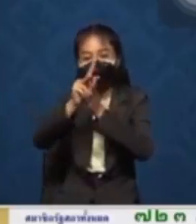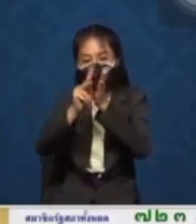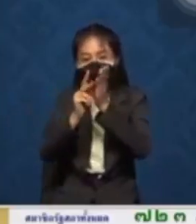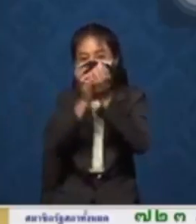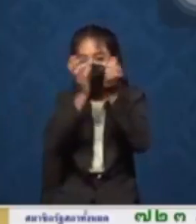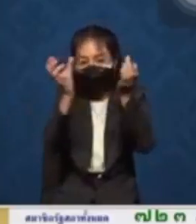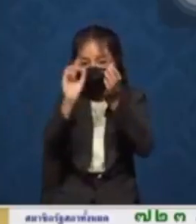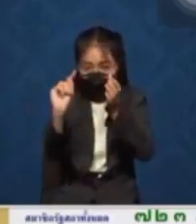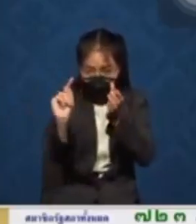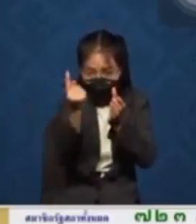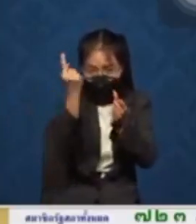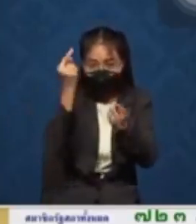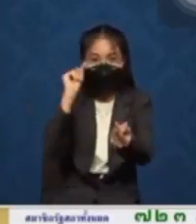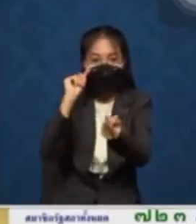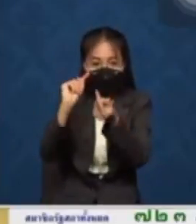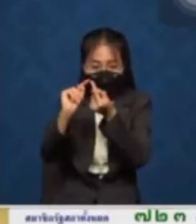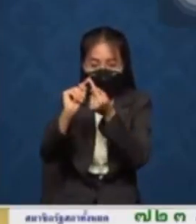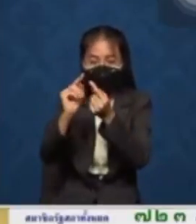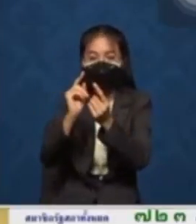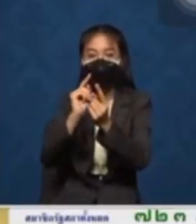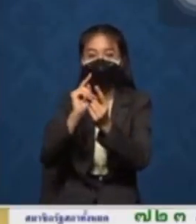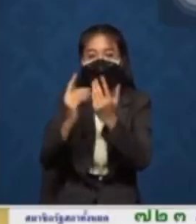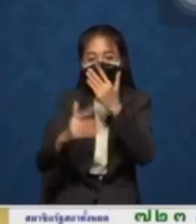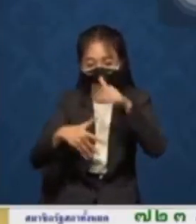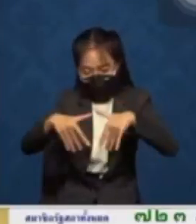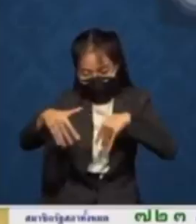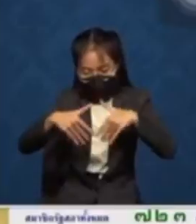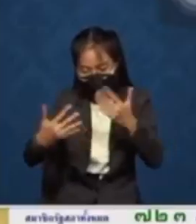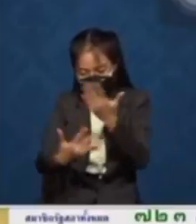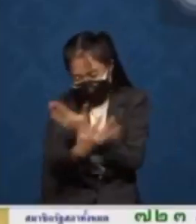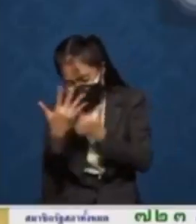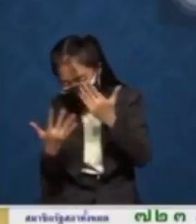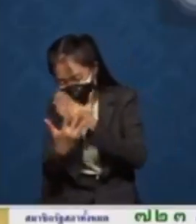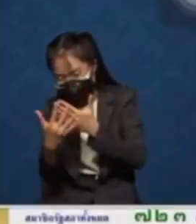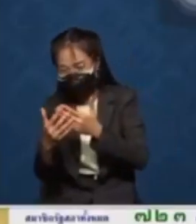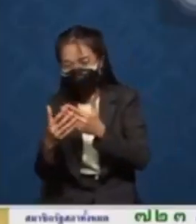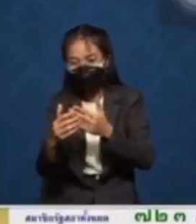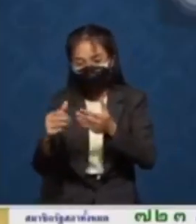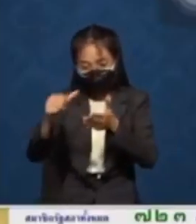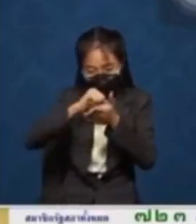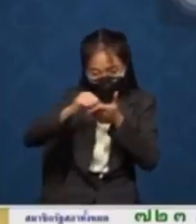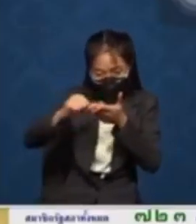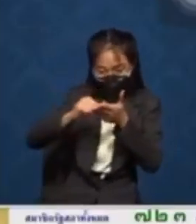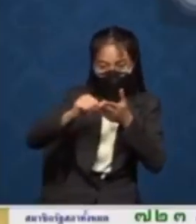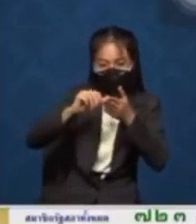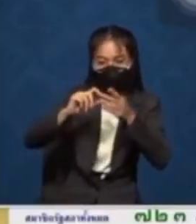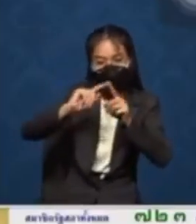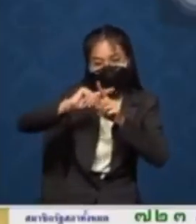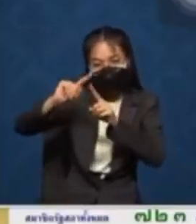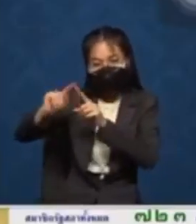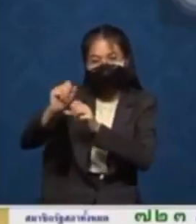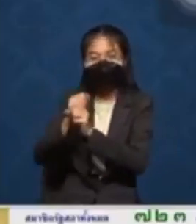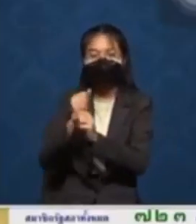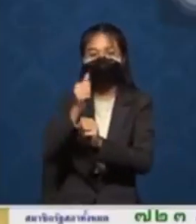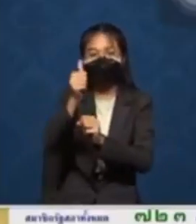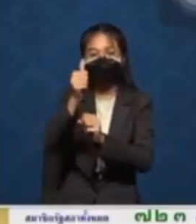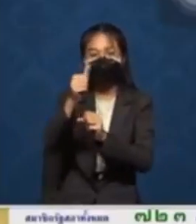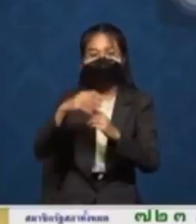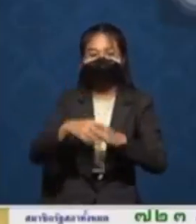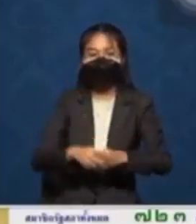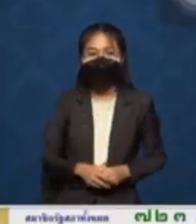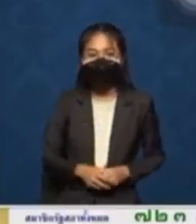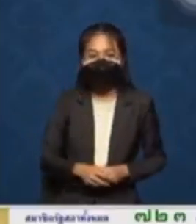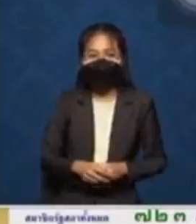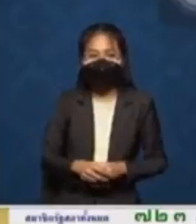การเลือกตั้งและมีอำนาจพิจารณาแก้ไขทุกหมวดทุกมาตราแต่เราก็รู้ดีครับว่าการวัคซีนเข็มที่2นั้นจะม